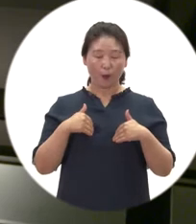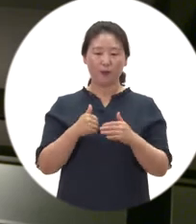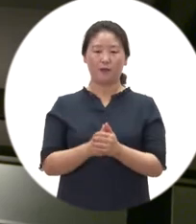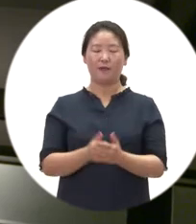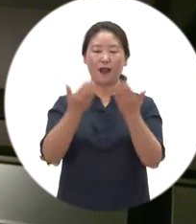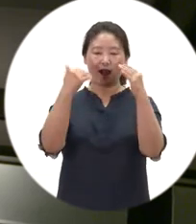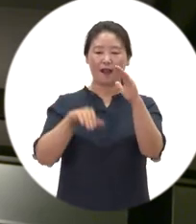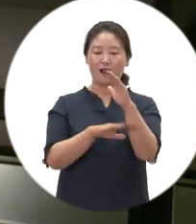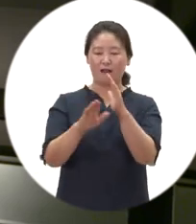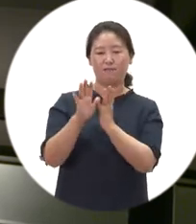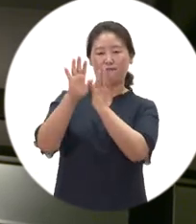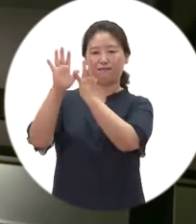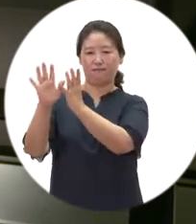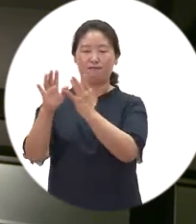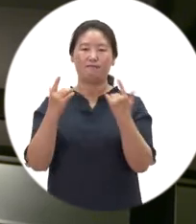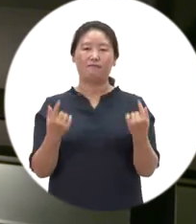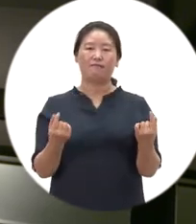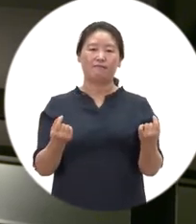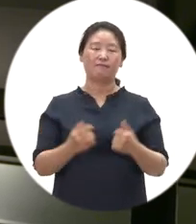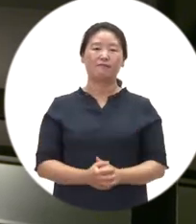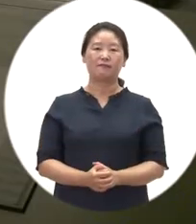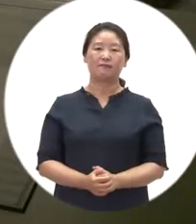학교나 가정에서는 봄 소풍을 떠나곤 합니다.